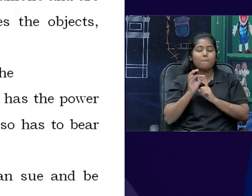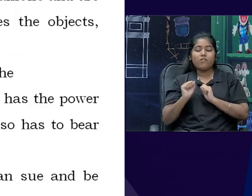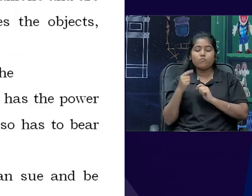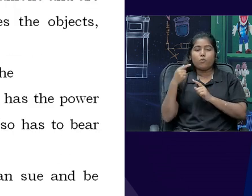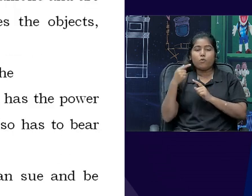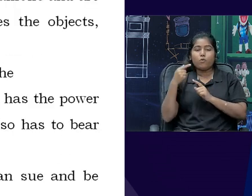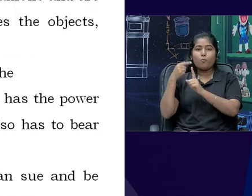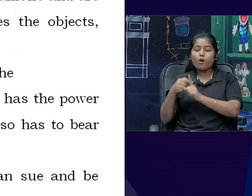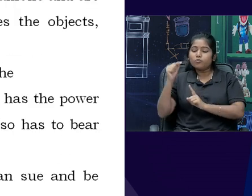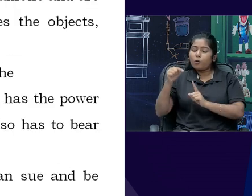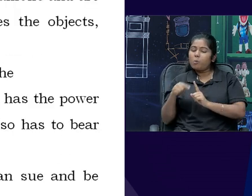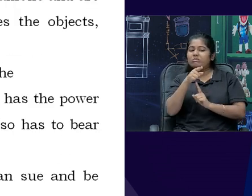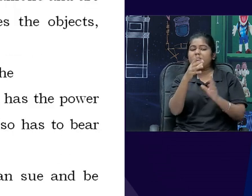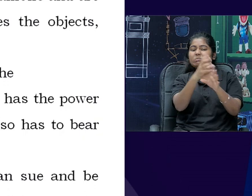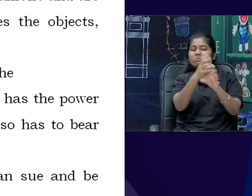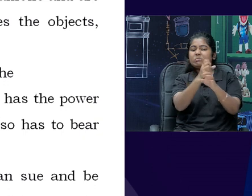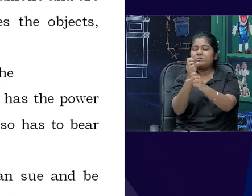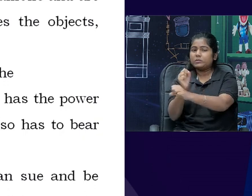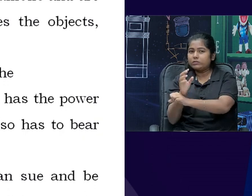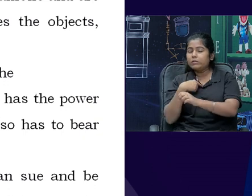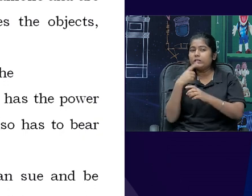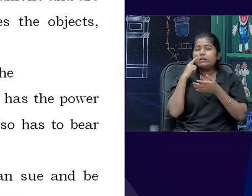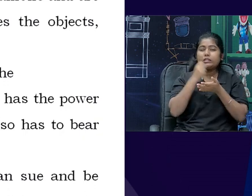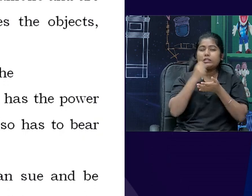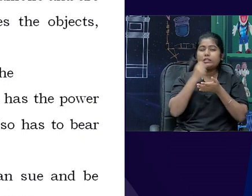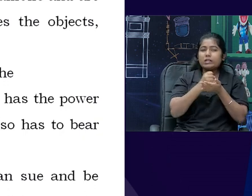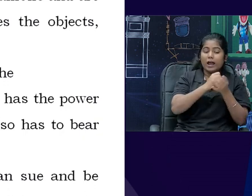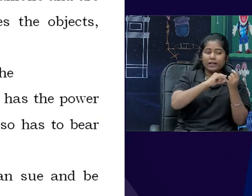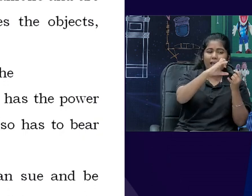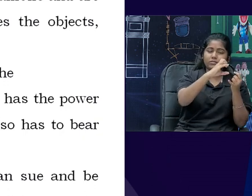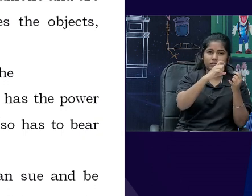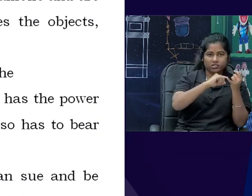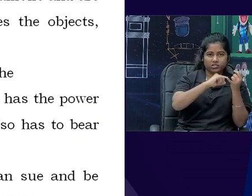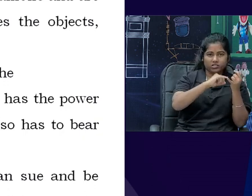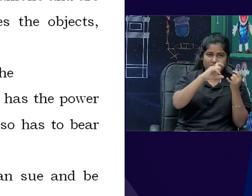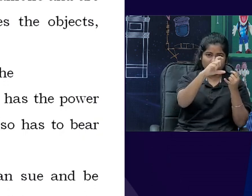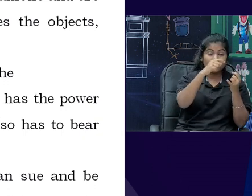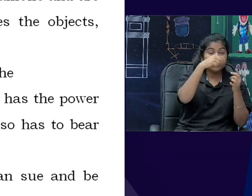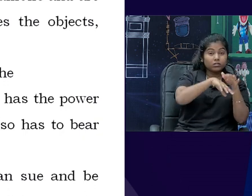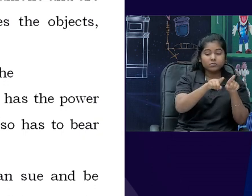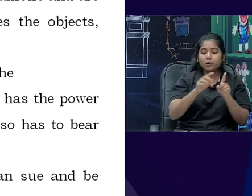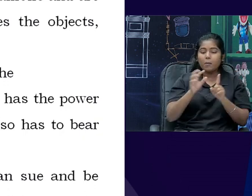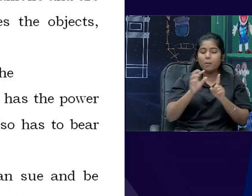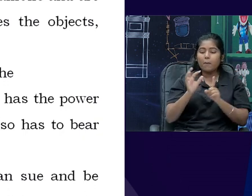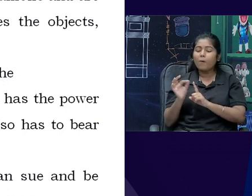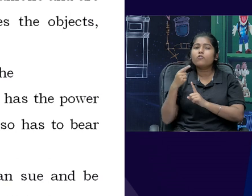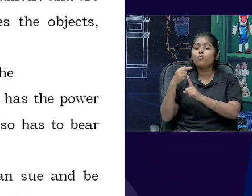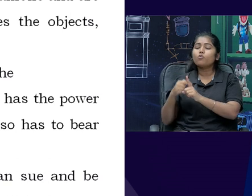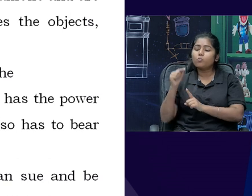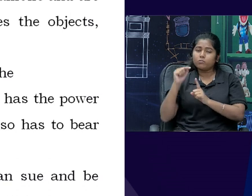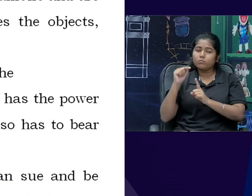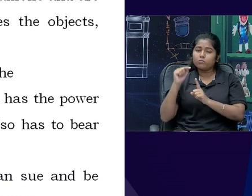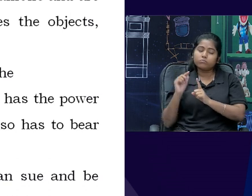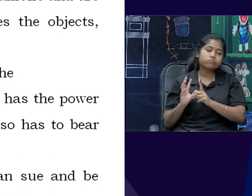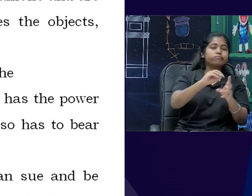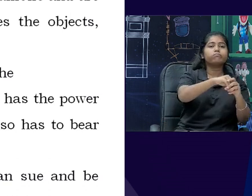statutory corporation के थ्रू आइड करने की कोशिश की, तो जो statutory corporation की पूरी activities की boundary है,